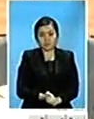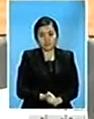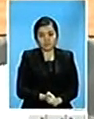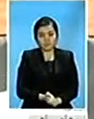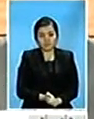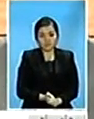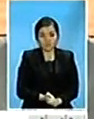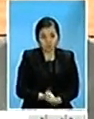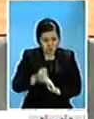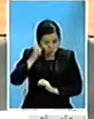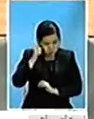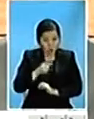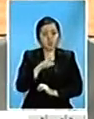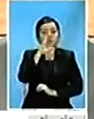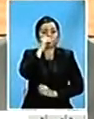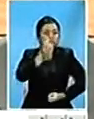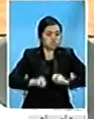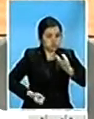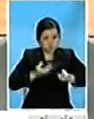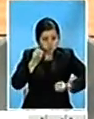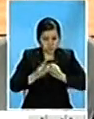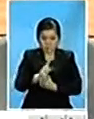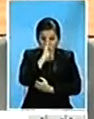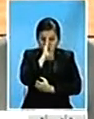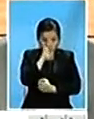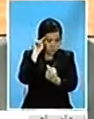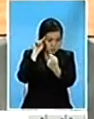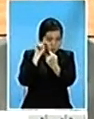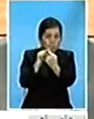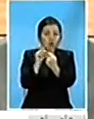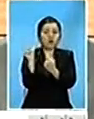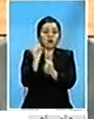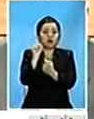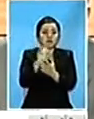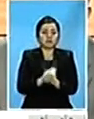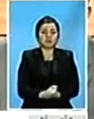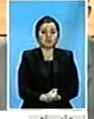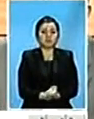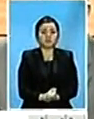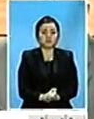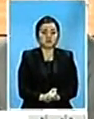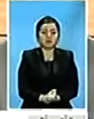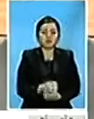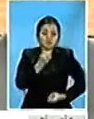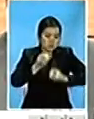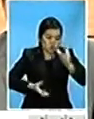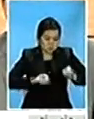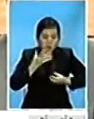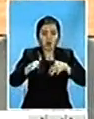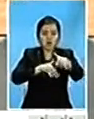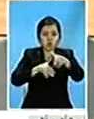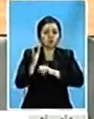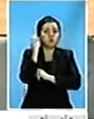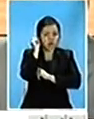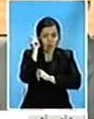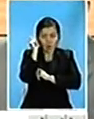ท่านควรที่จะออกมาแสดงจุดยืนควรที่จะออกมาแสดงว่าให้ประชาชนได้เห็นว่าท่าน